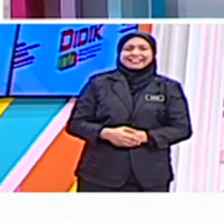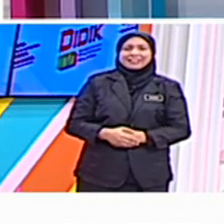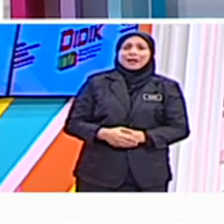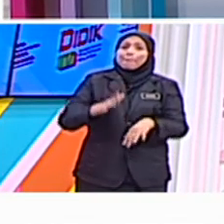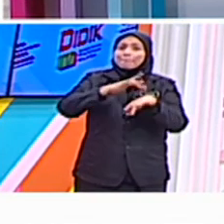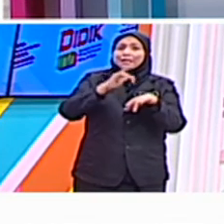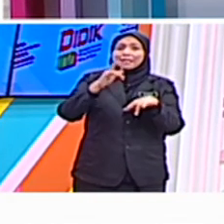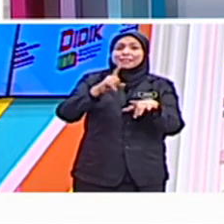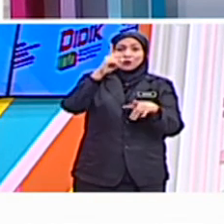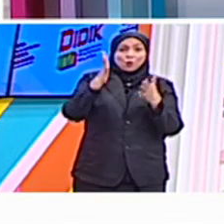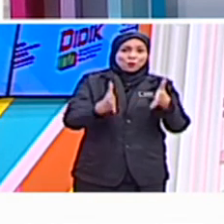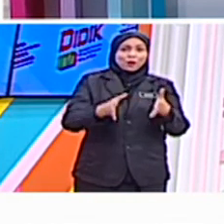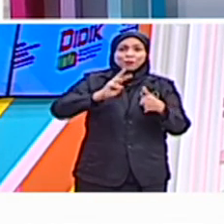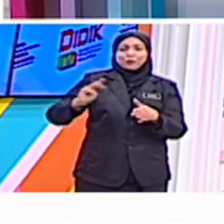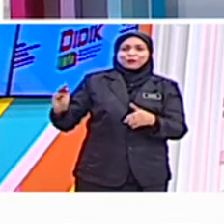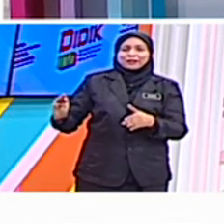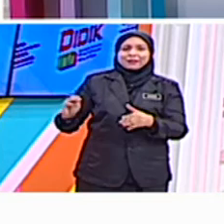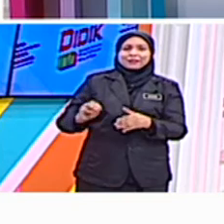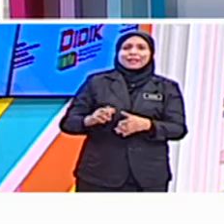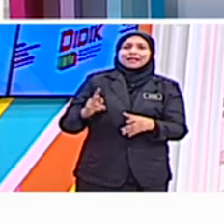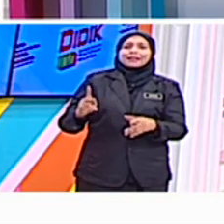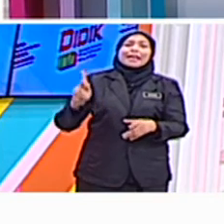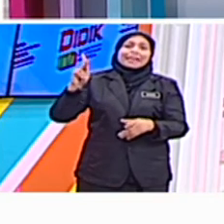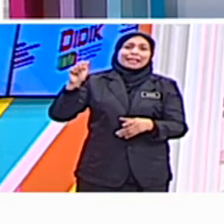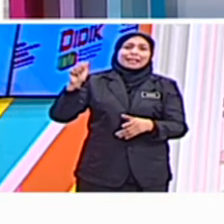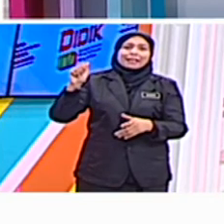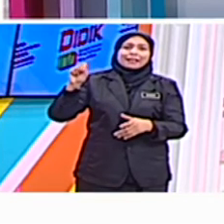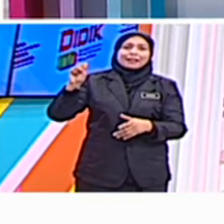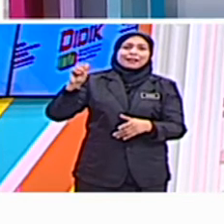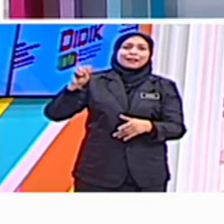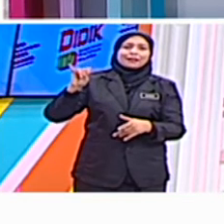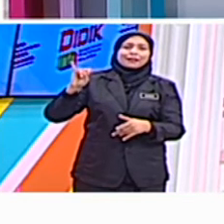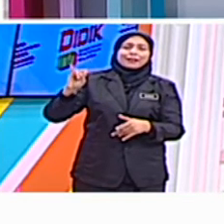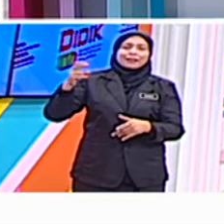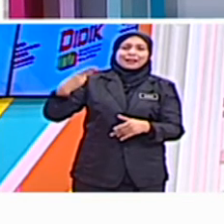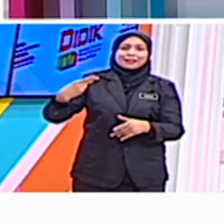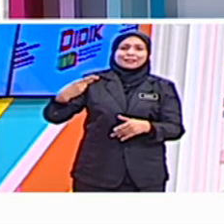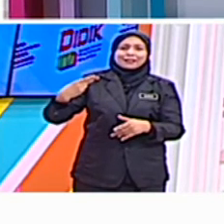seorang murid dan minta Kasih mana jawab. Kasih? Yang Kasih. Lain boleh mutekan.